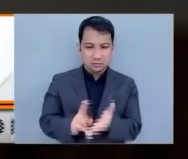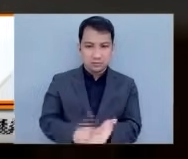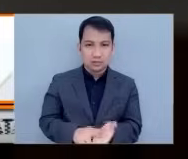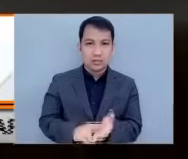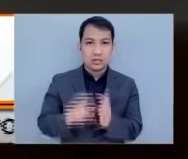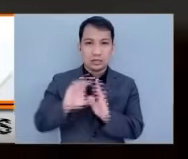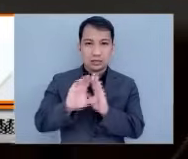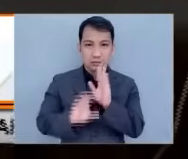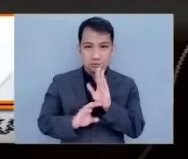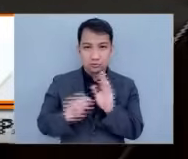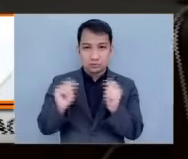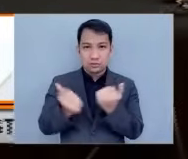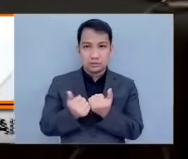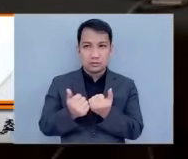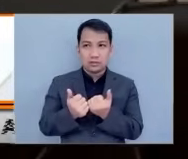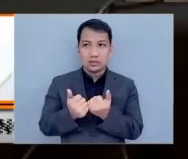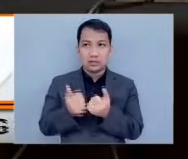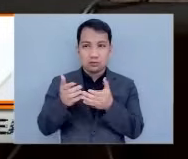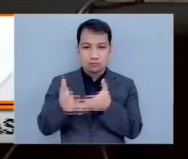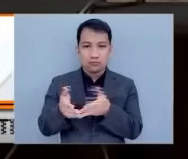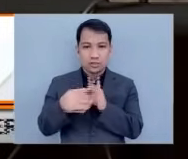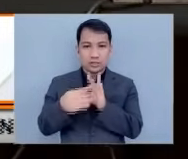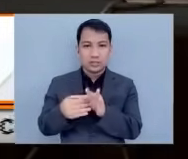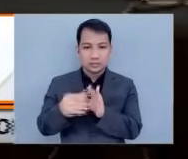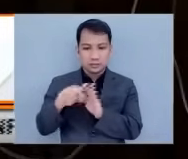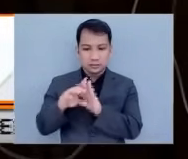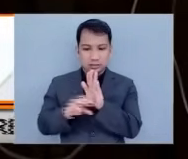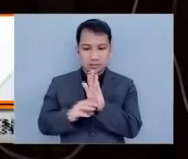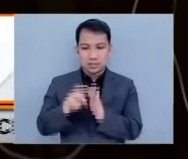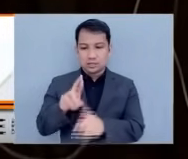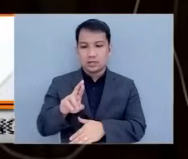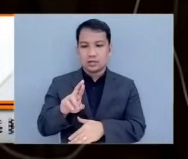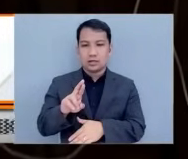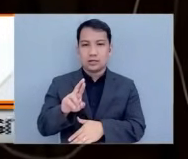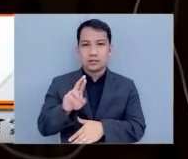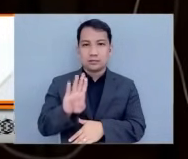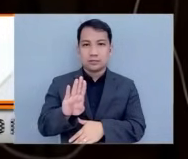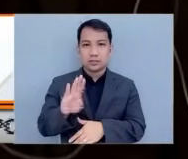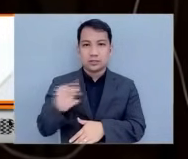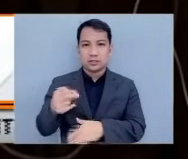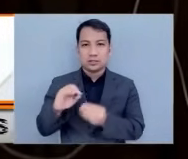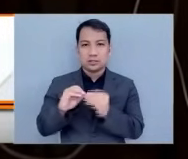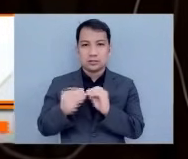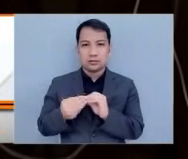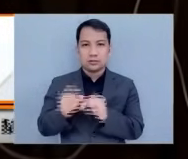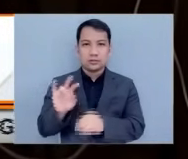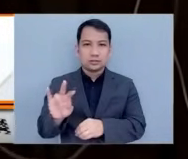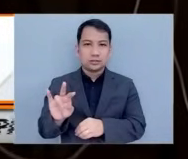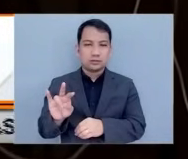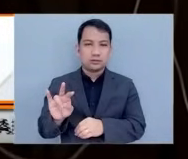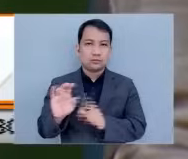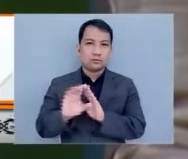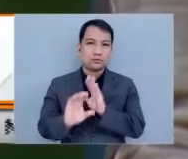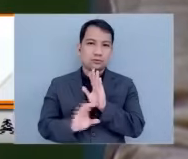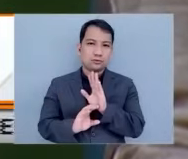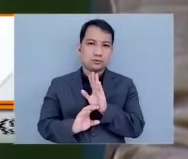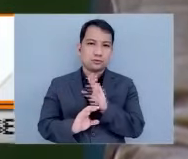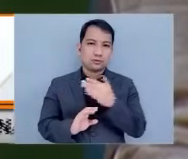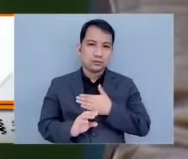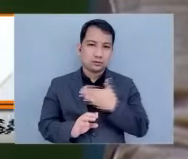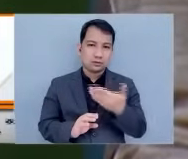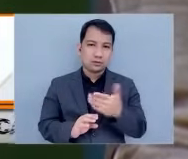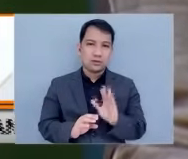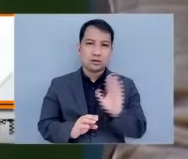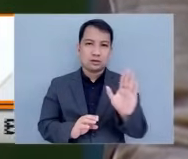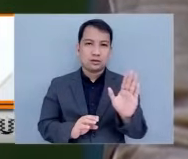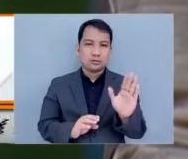ang nakasaad na paraan ng tsa-tsa sa RBH number 7. Ito raw ang pagpapakita ng Kamara ng commitment nila na tanging